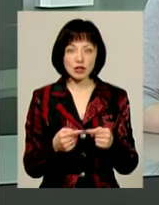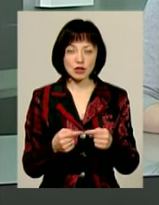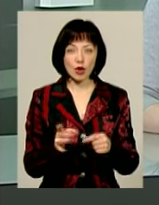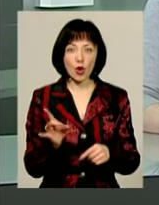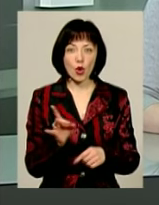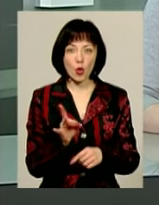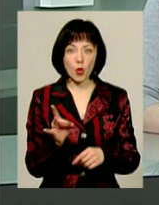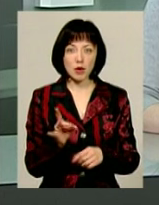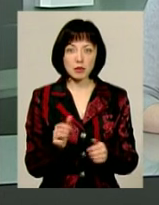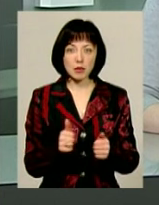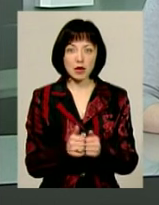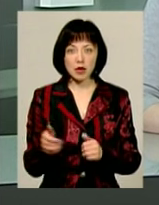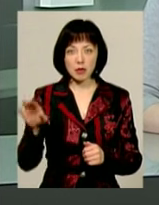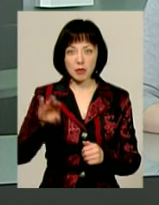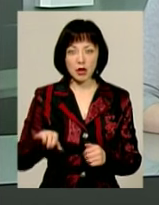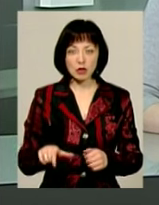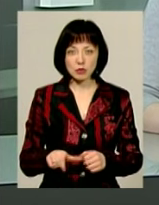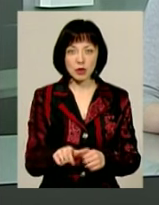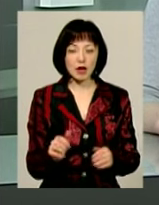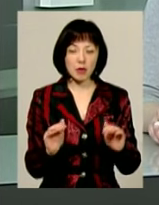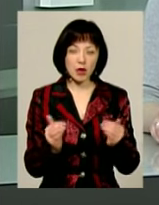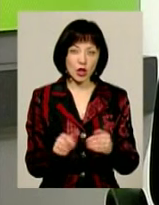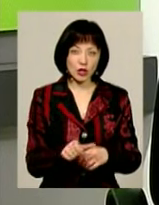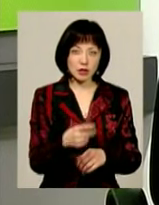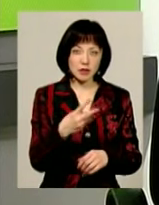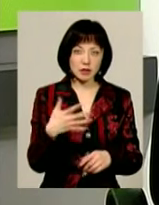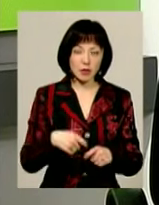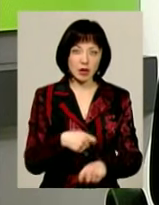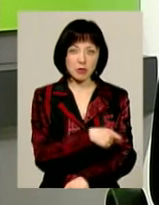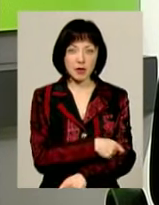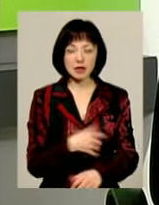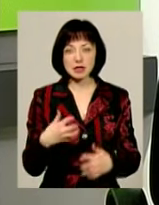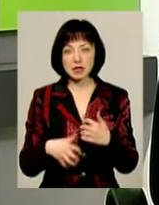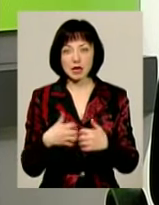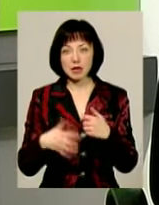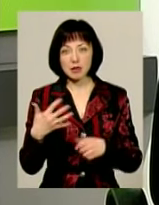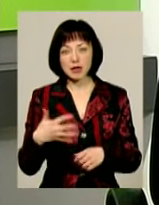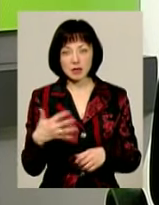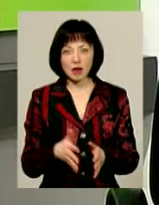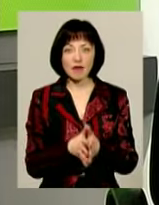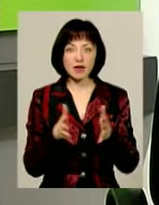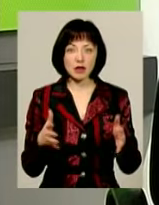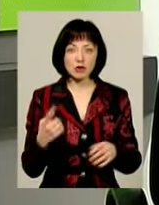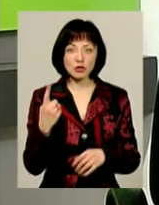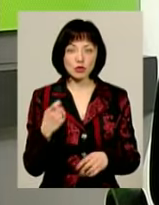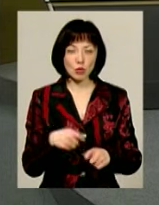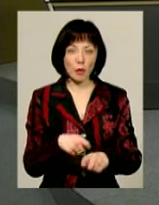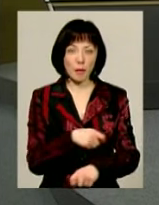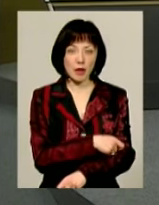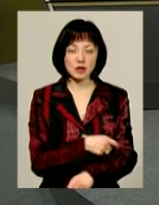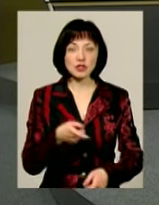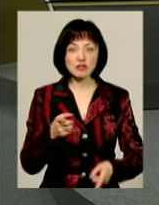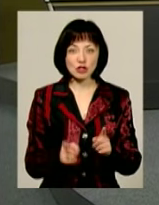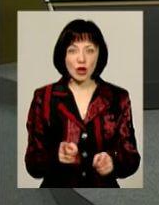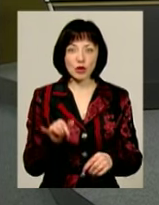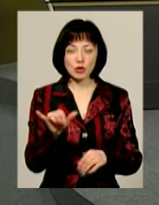розмір прибережних смуг. Для малих річок це 25 метрів, для середніх 50, а для великих 100 метрів. Звичайно,